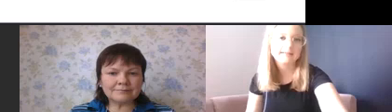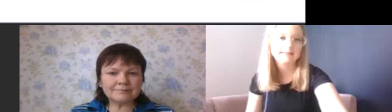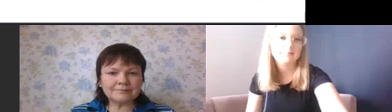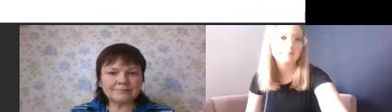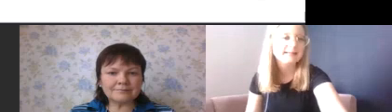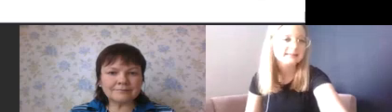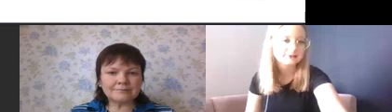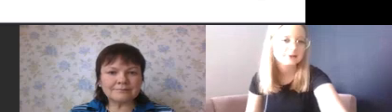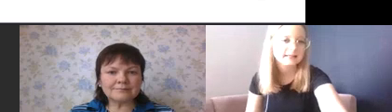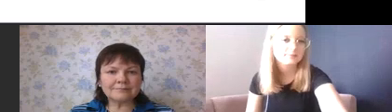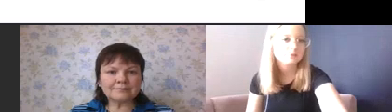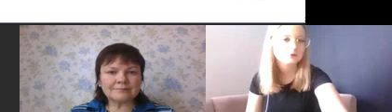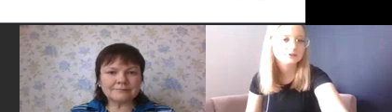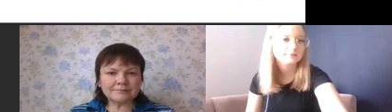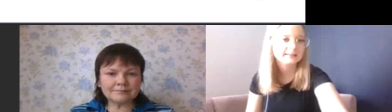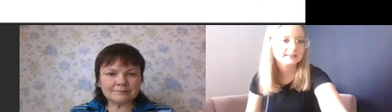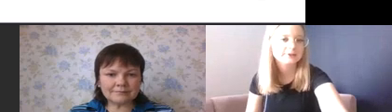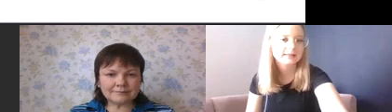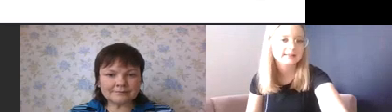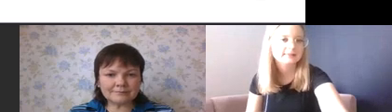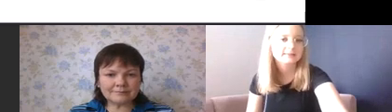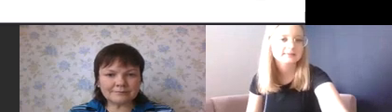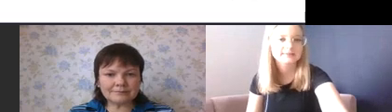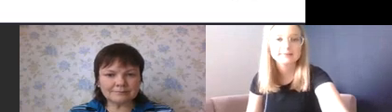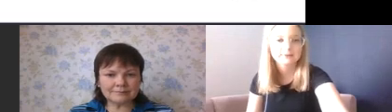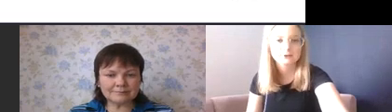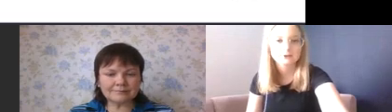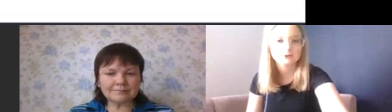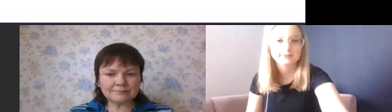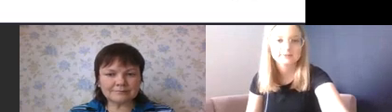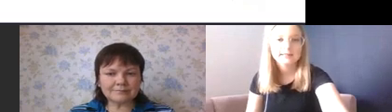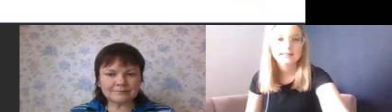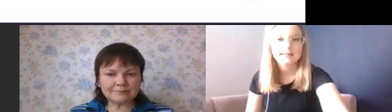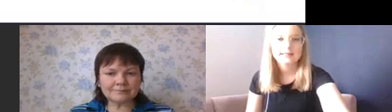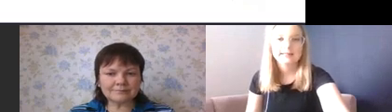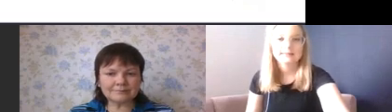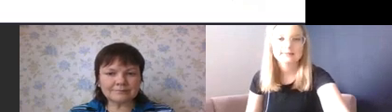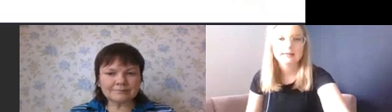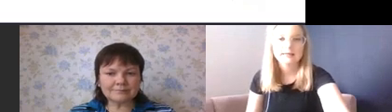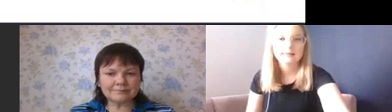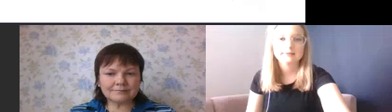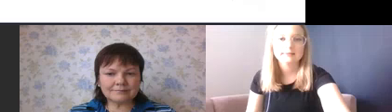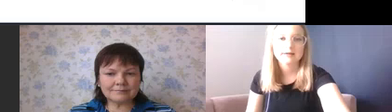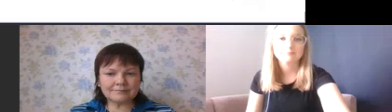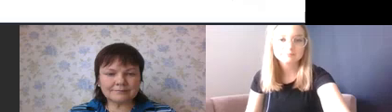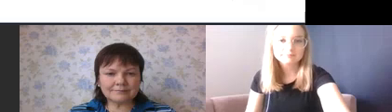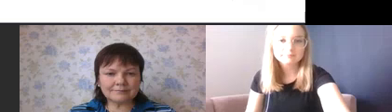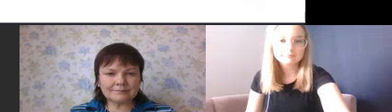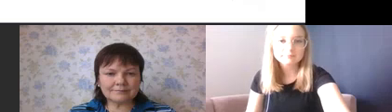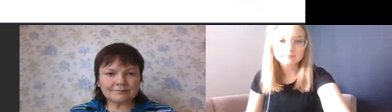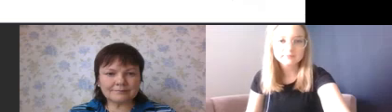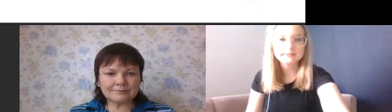monteerida, meeldib pilte töödelda, oskan pilte töödelda, et ka sellised oskused, et